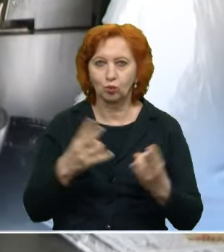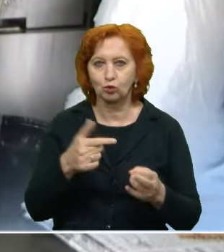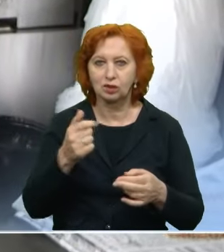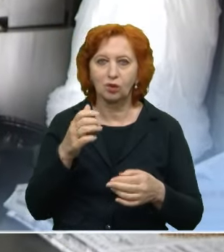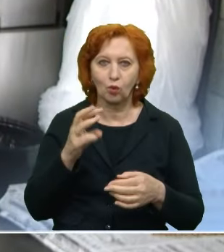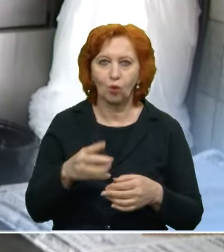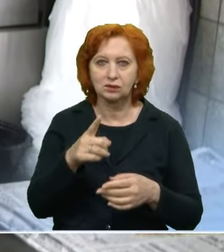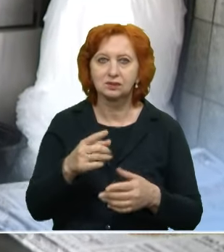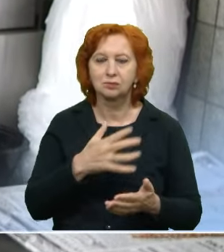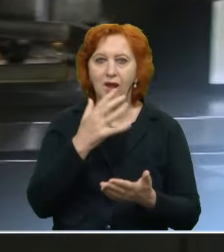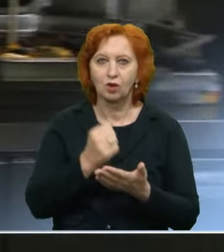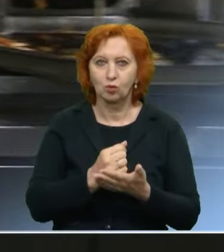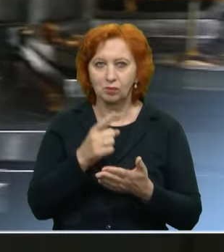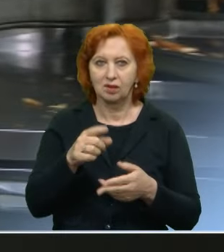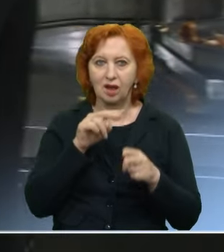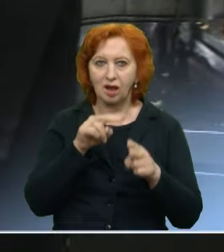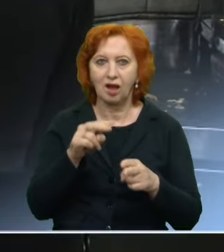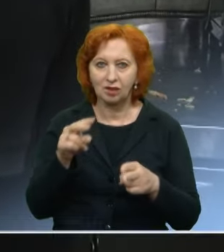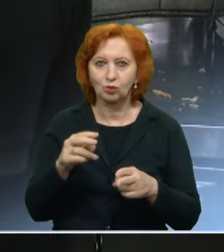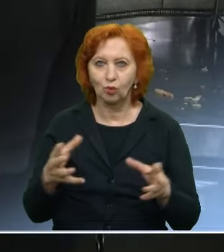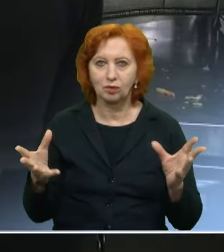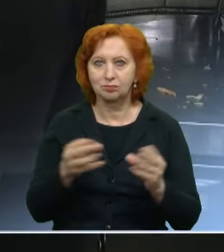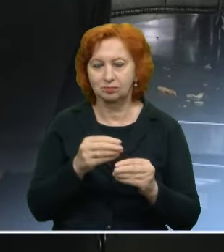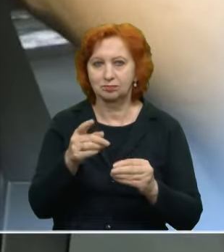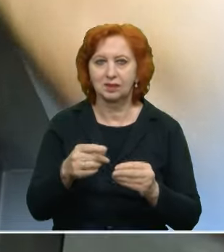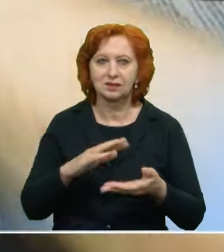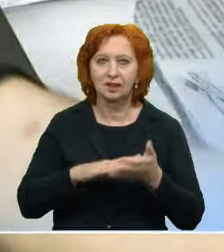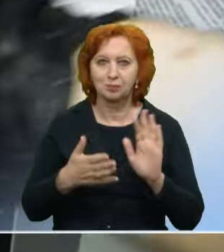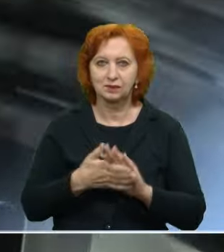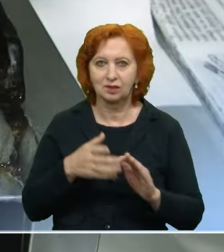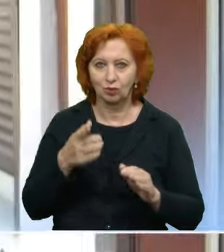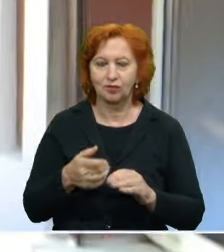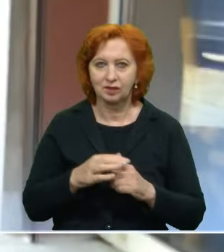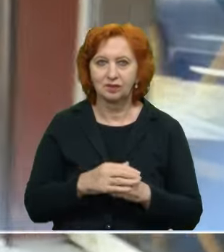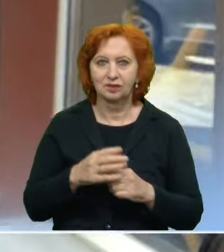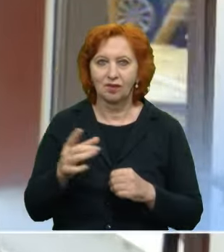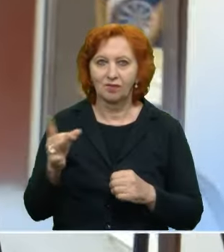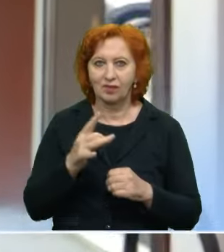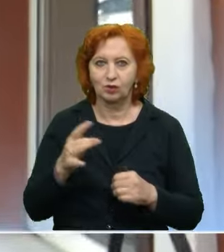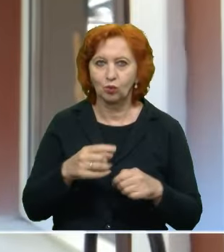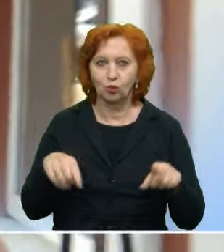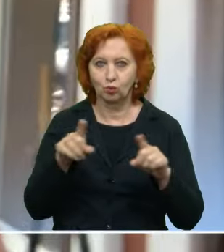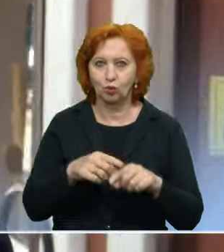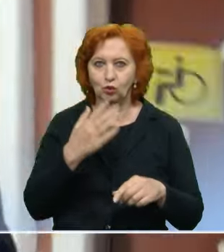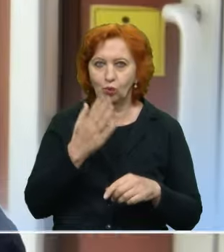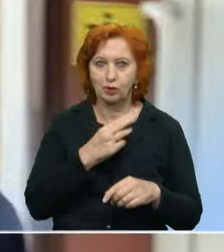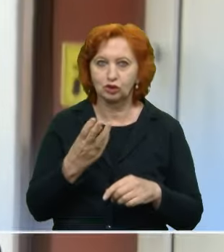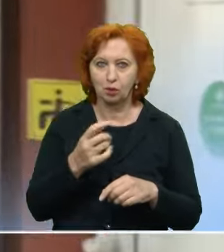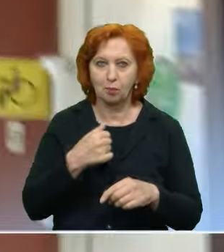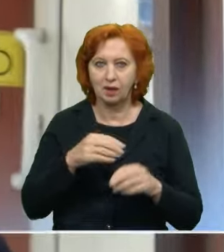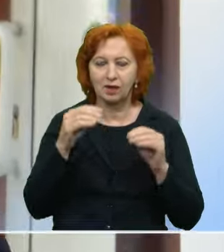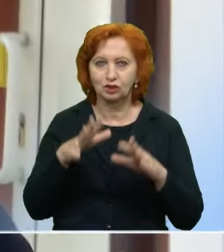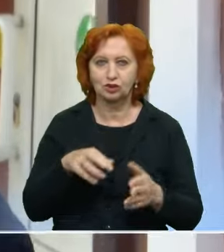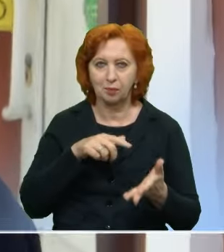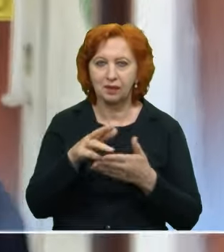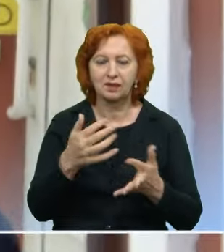Из аргументов «за» – контроль санитарно-эпидемиологической обстановки. В Ростове тоже любят шаурму, поэтому мы решили